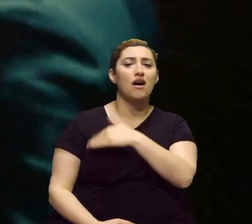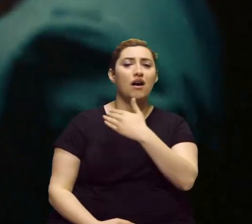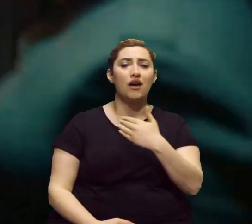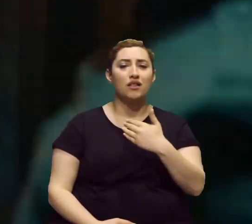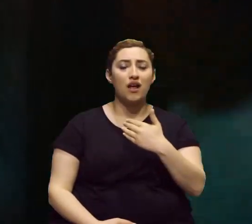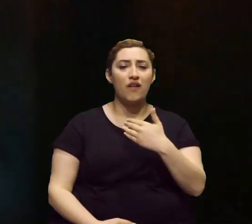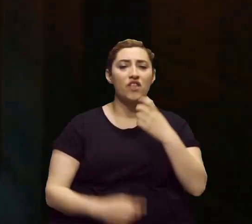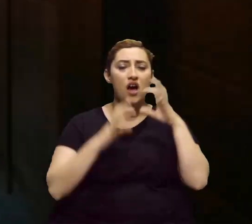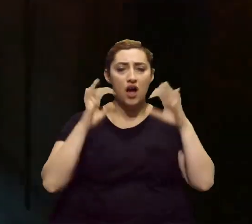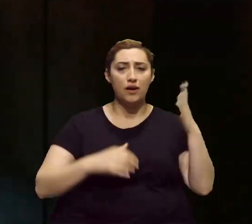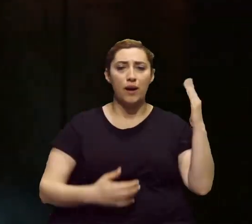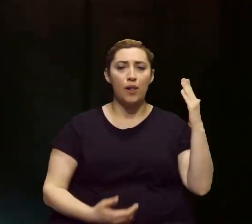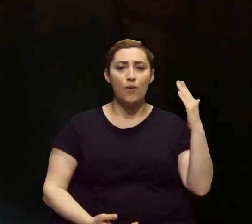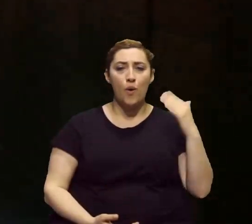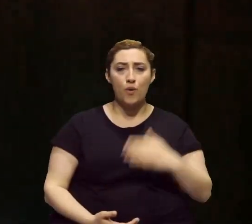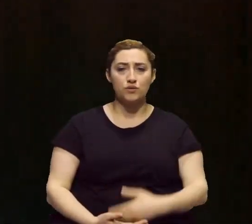Aksaray'dan kar